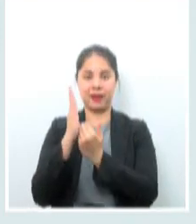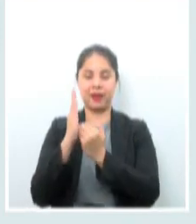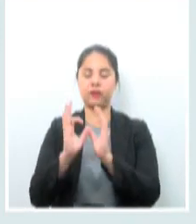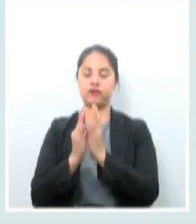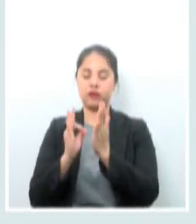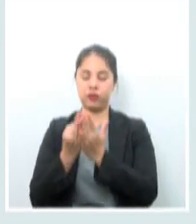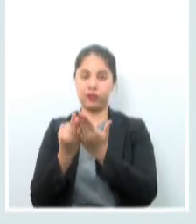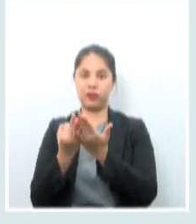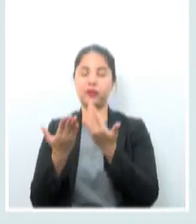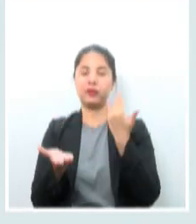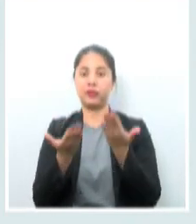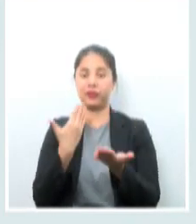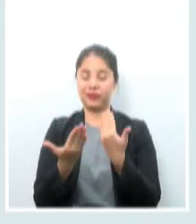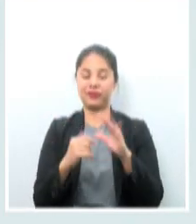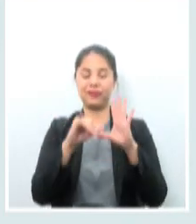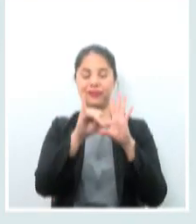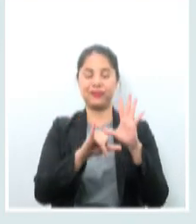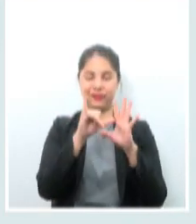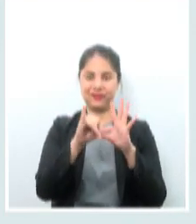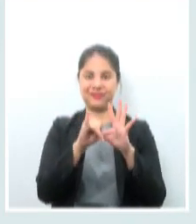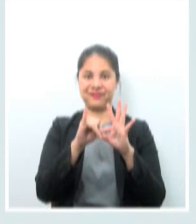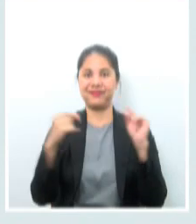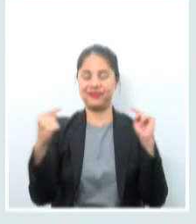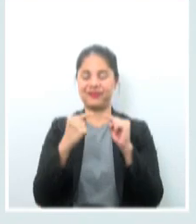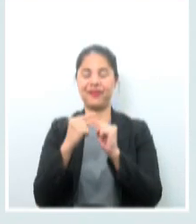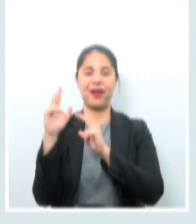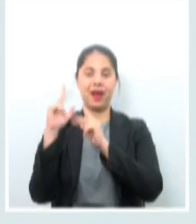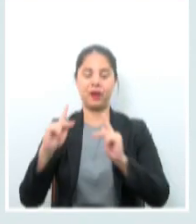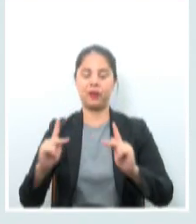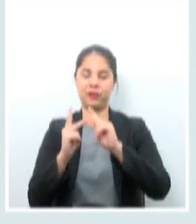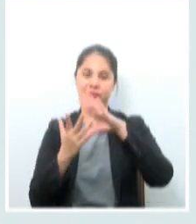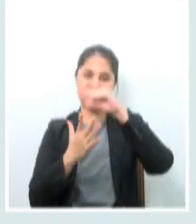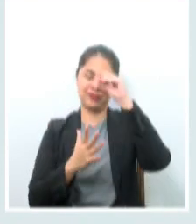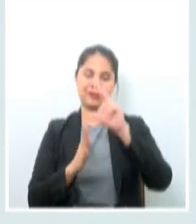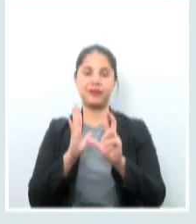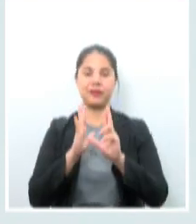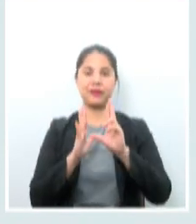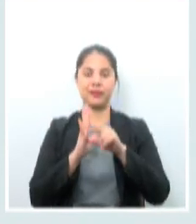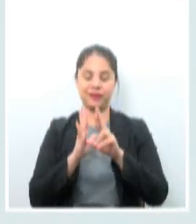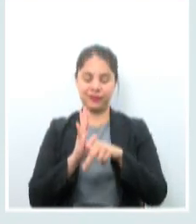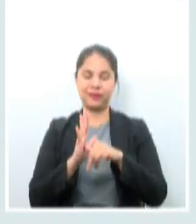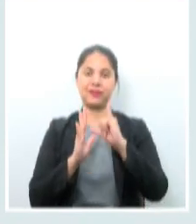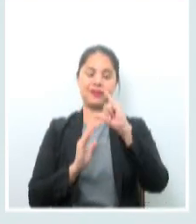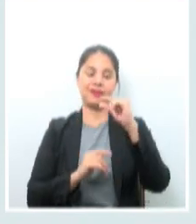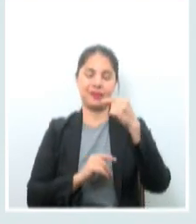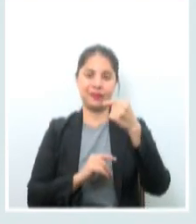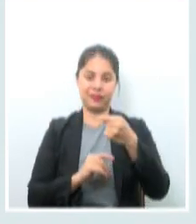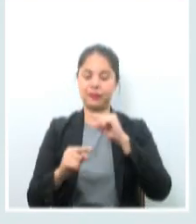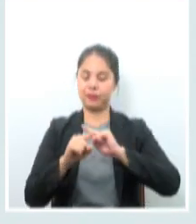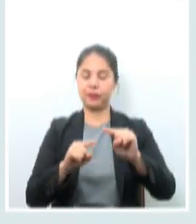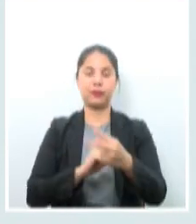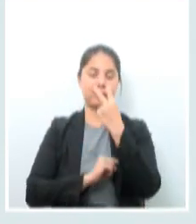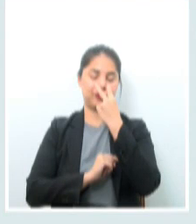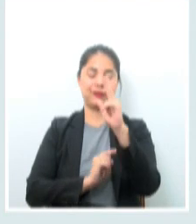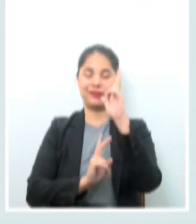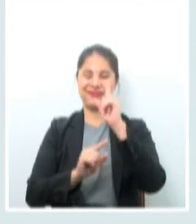ง Facebook นะคะทั้ง YouTube ของ OBEC Channel หรือว่าจะเป็น Instagram แล้วก็ TikTok นะคะก็สามารถที่จะติดตาม